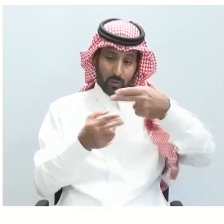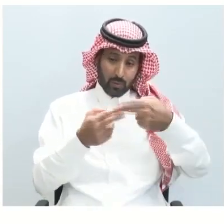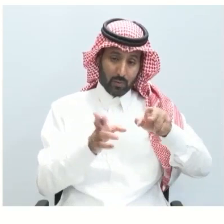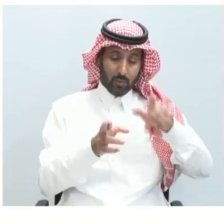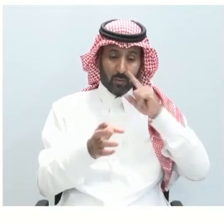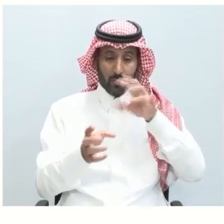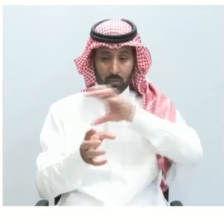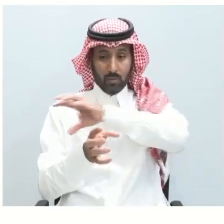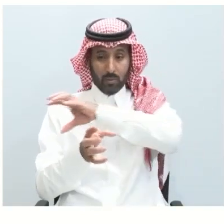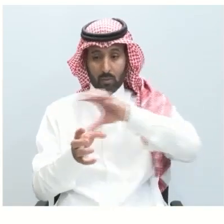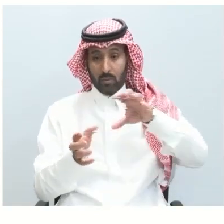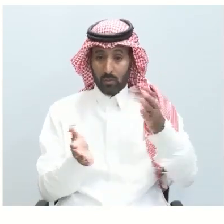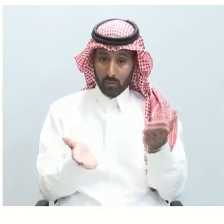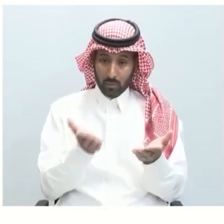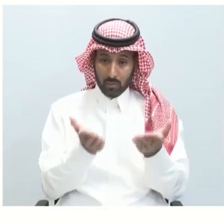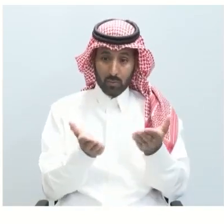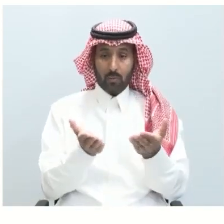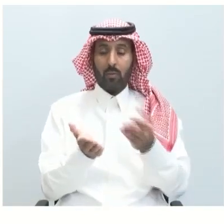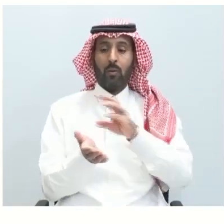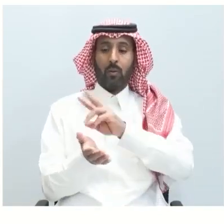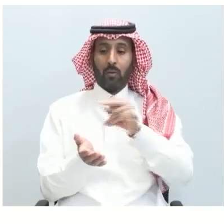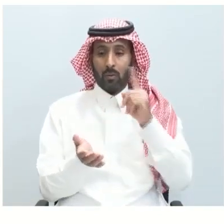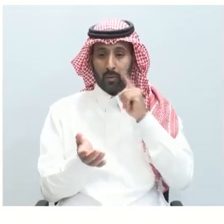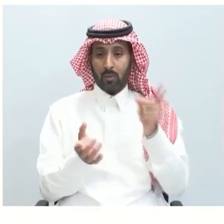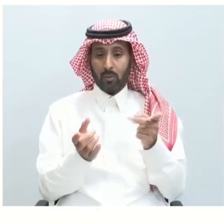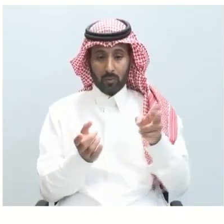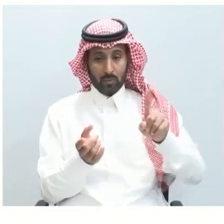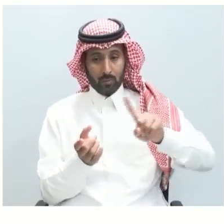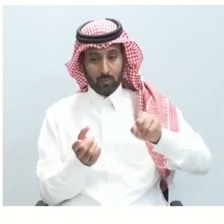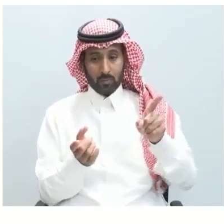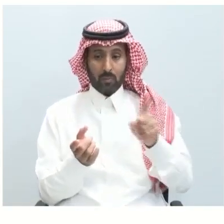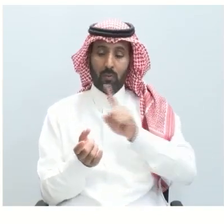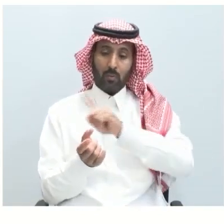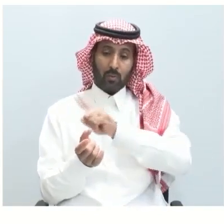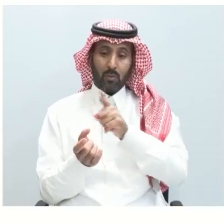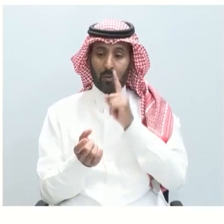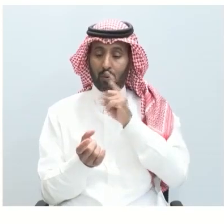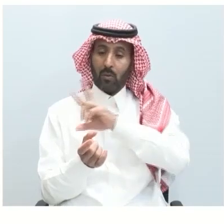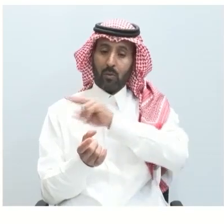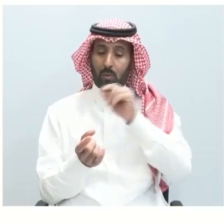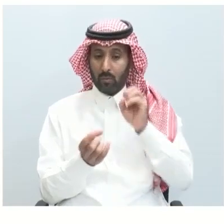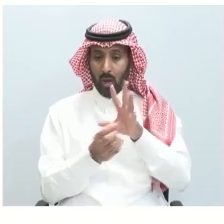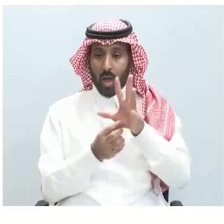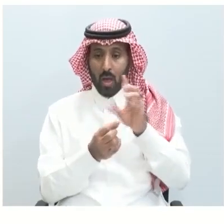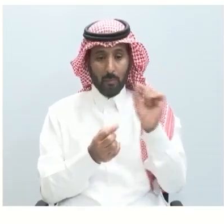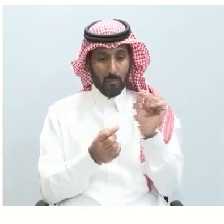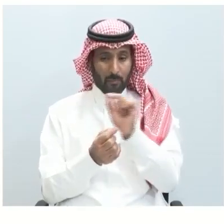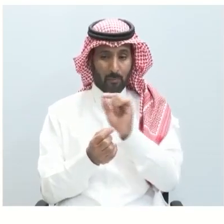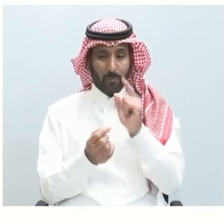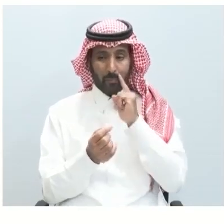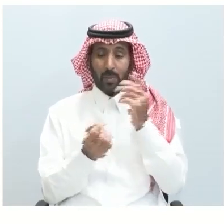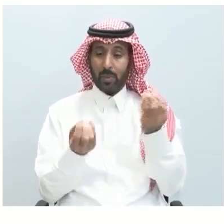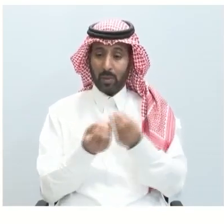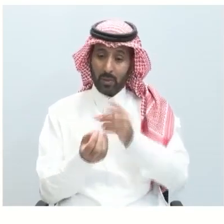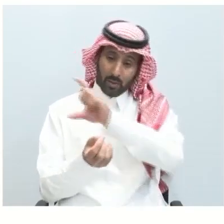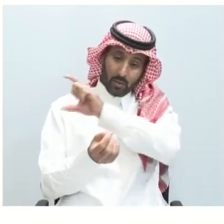ف فتره من الزمن توضح قراءات عدادات الاشعاع وجود جزيئات مشعه في كل من الدورق ماذا حدث لها